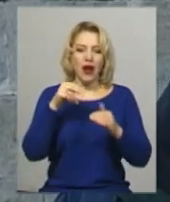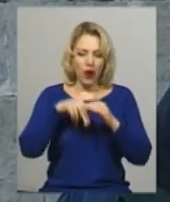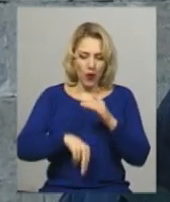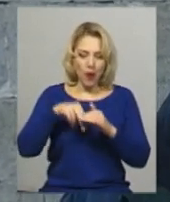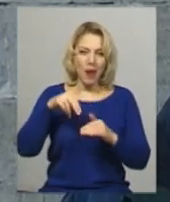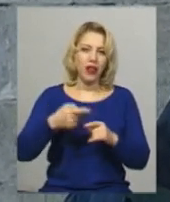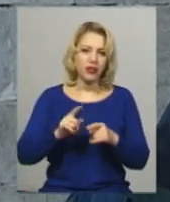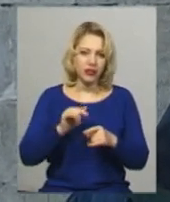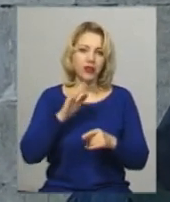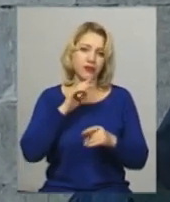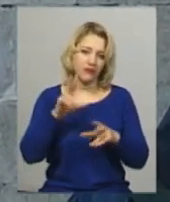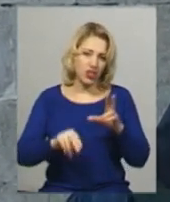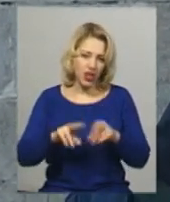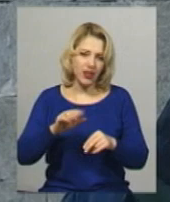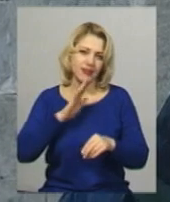праця пройшла